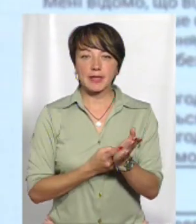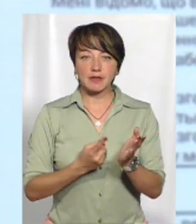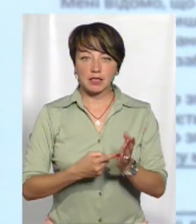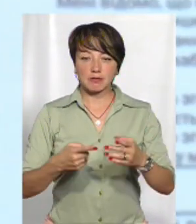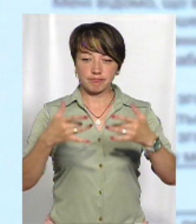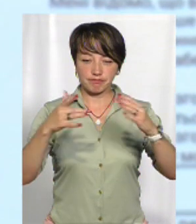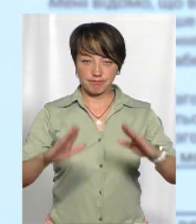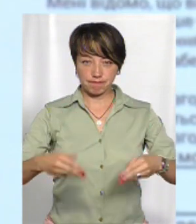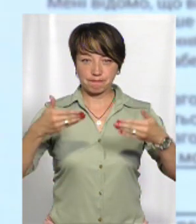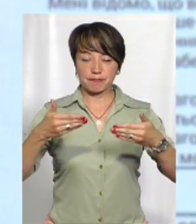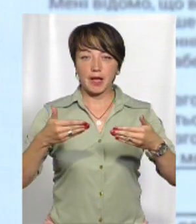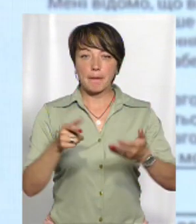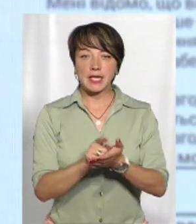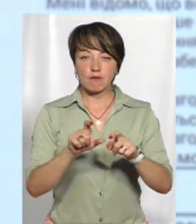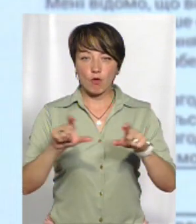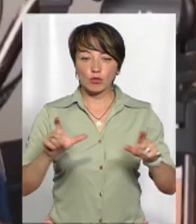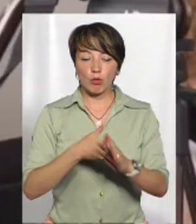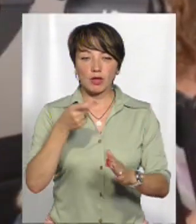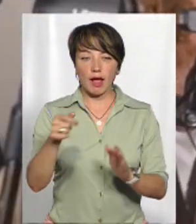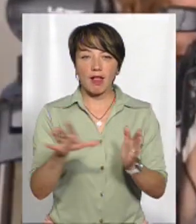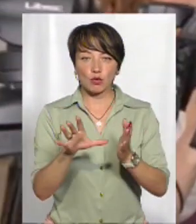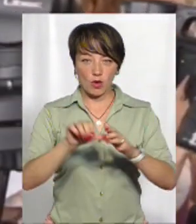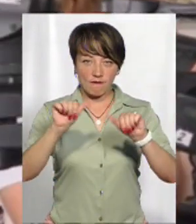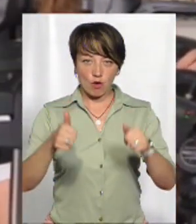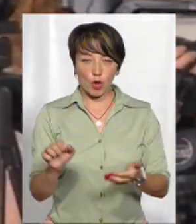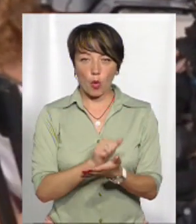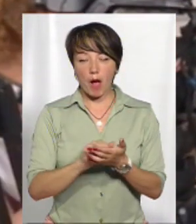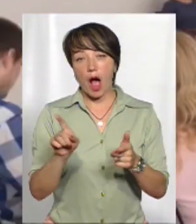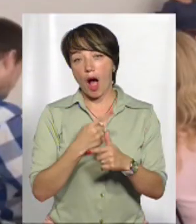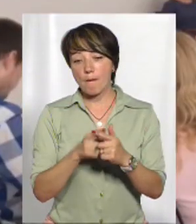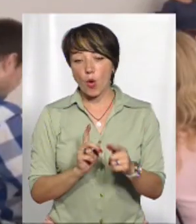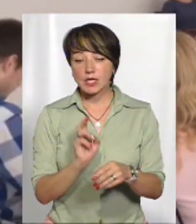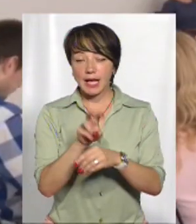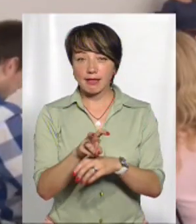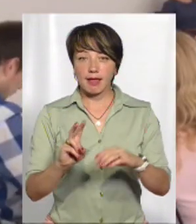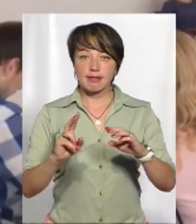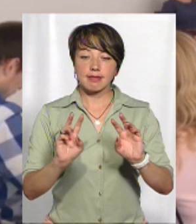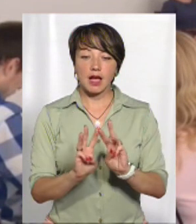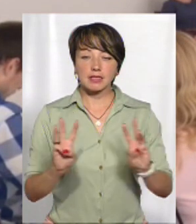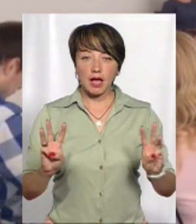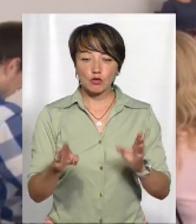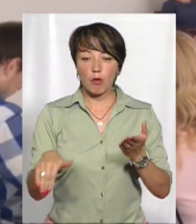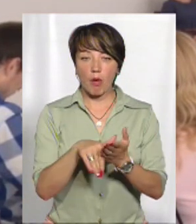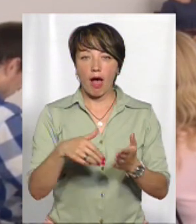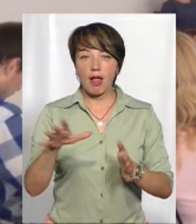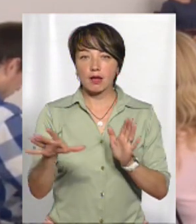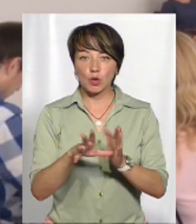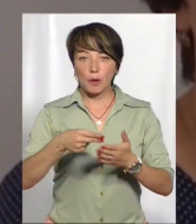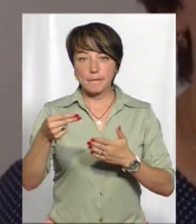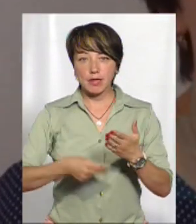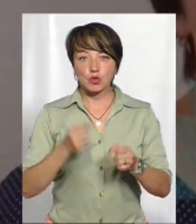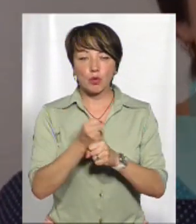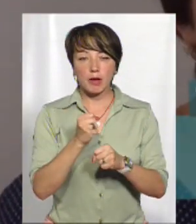пенсійного фонду, щоб звідти подати документи в електронній формі, або ж зайти на сайт за допомогою електронного підпису. Такий треба зробити